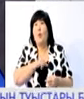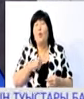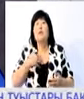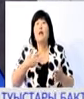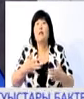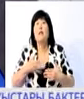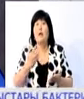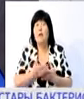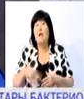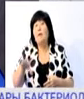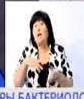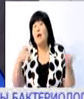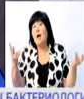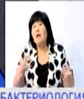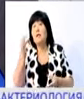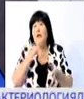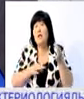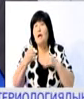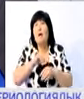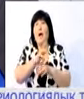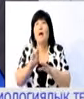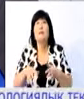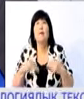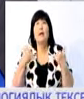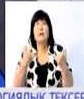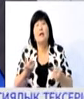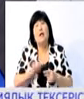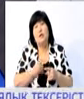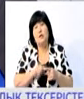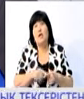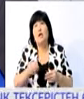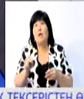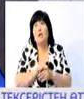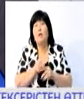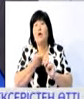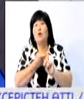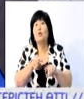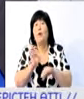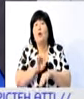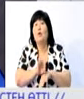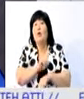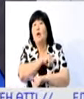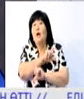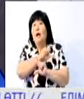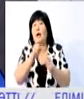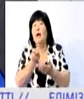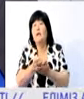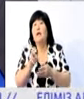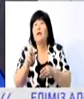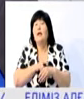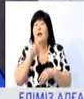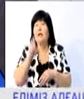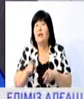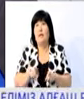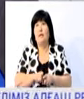демалып жатыр. Барлық қажетті дәрі-дәрмектермен қамтамасыз етілген және емін облыстық жұқпалы ауруханалар ауруханасының инфекционист